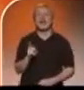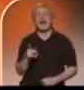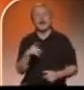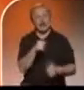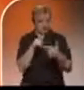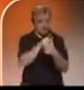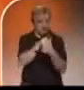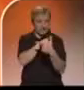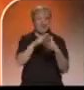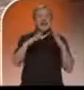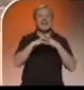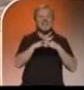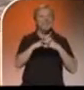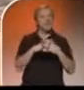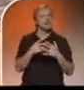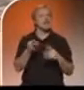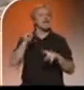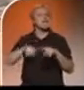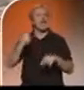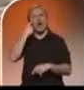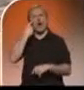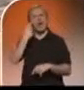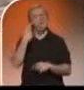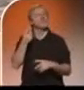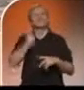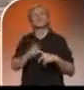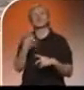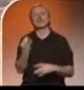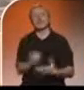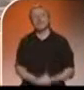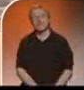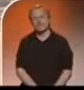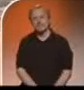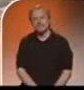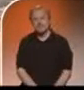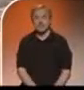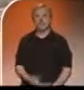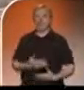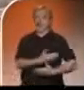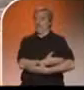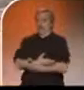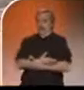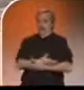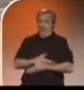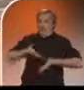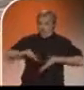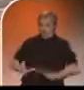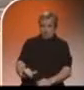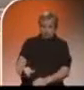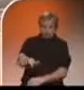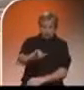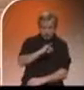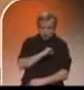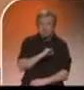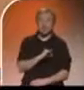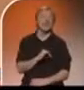tomu máme rozumět, co se v oku děje a co se s tím dá dělat? Když se miminko narodí předčasně, tak stejně jako